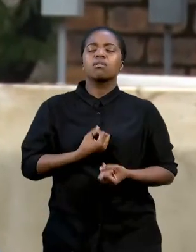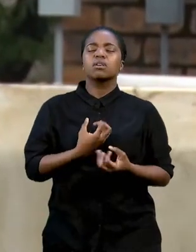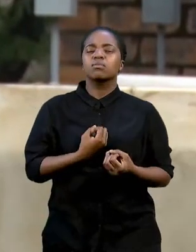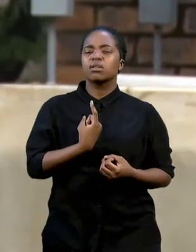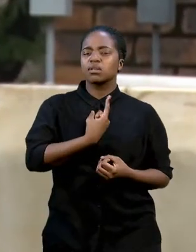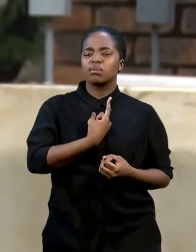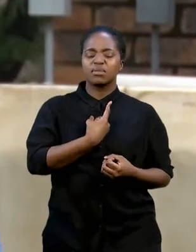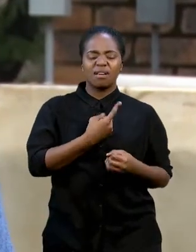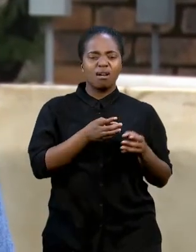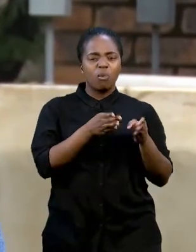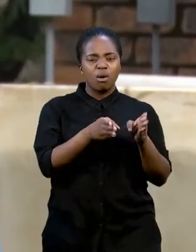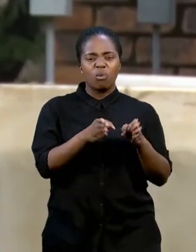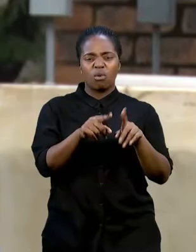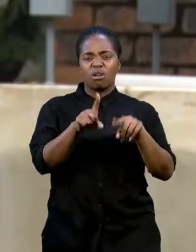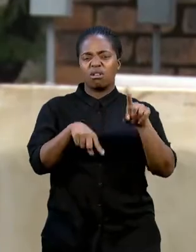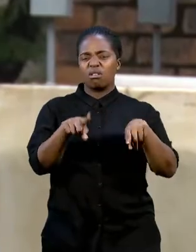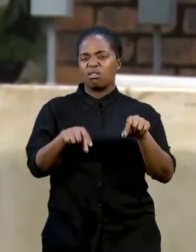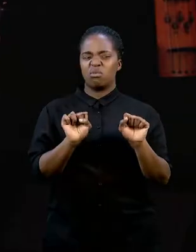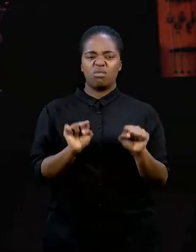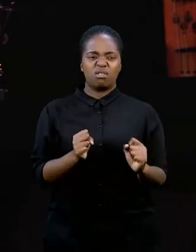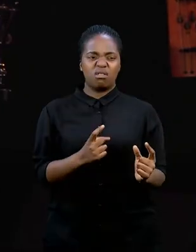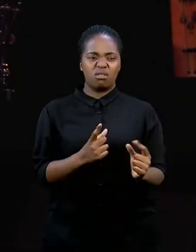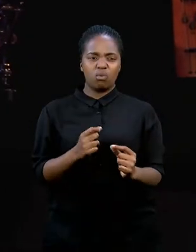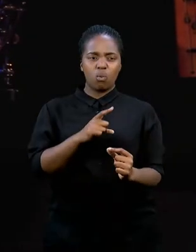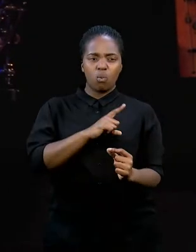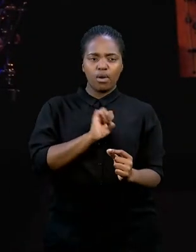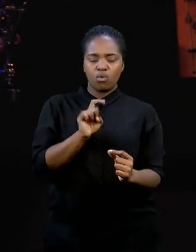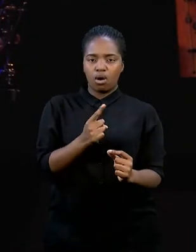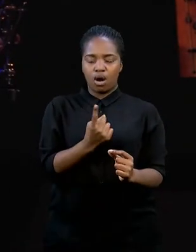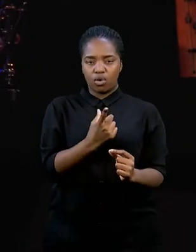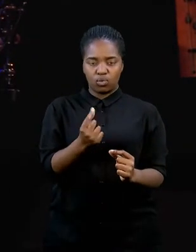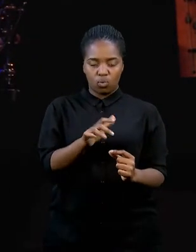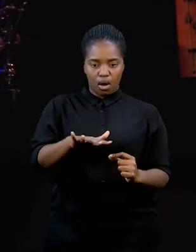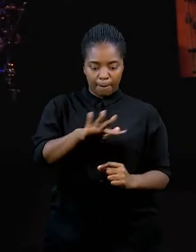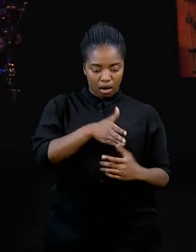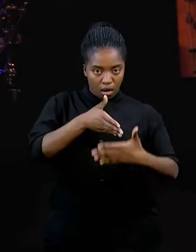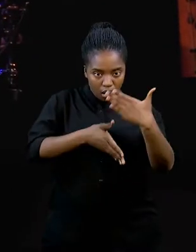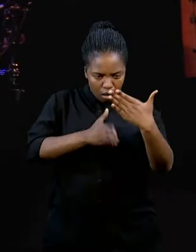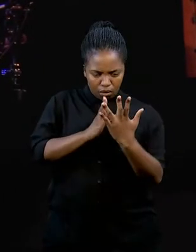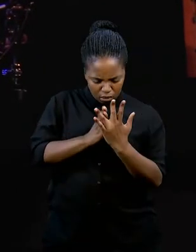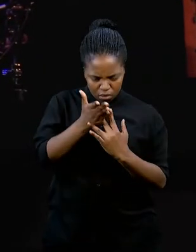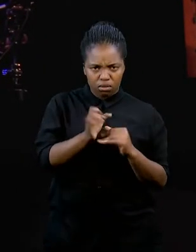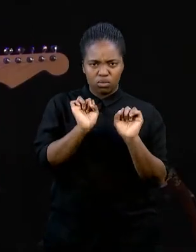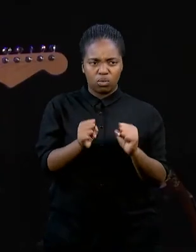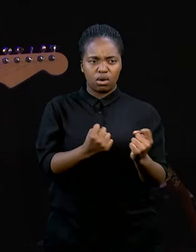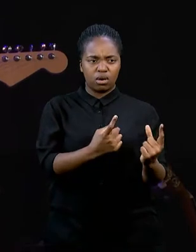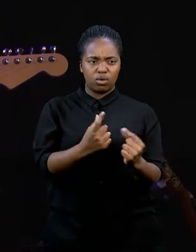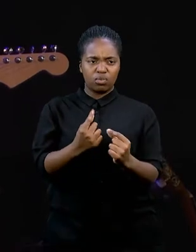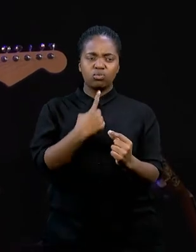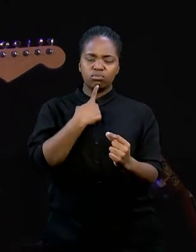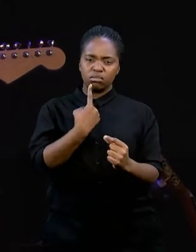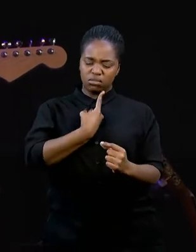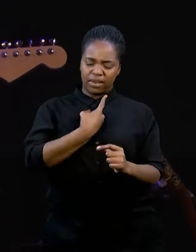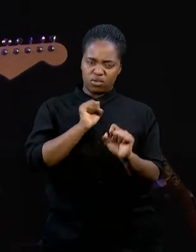vir ander ouens in my omstandighede wat hulle graag wil uitleef en hulle moet eers deur daai barrier breek en daai barrier is nie